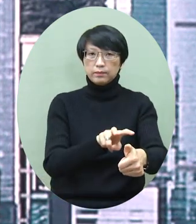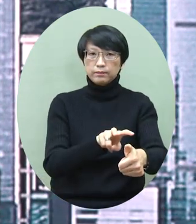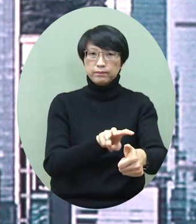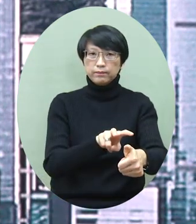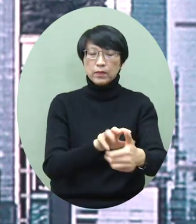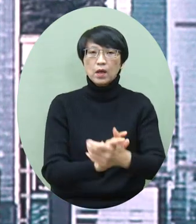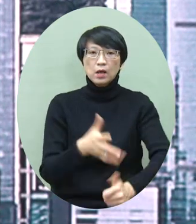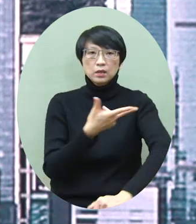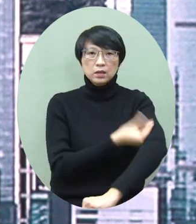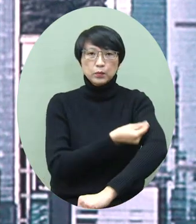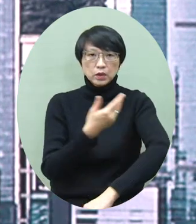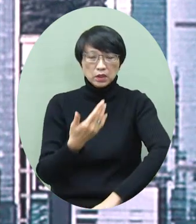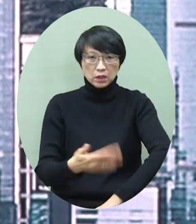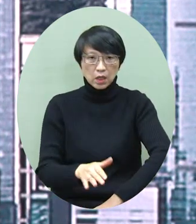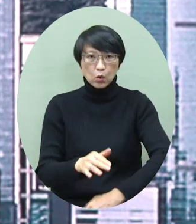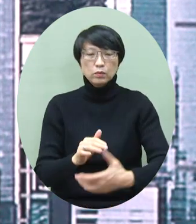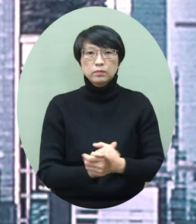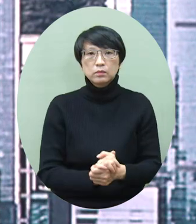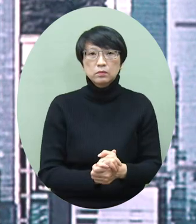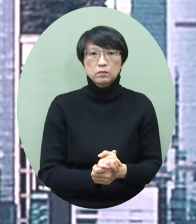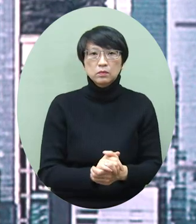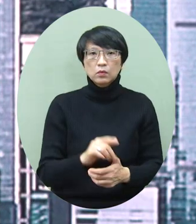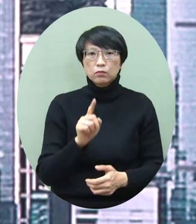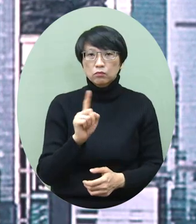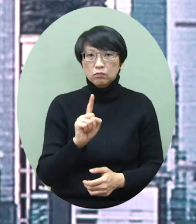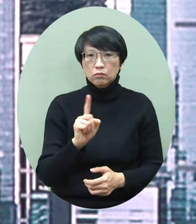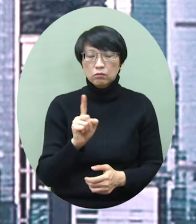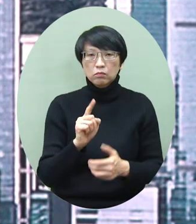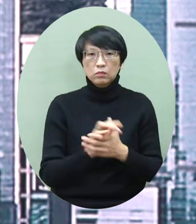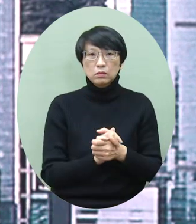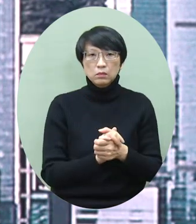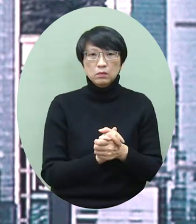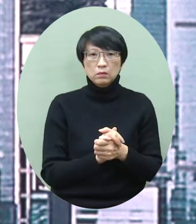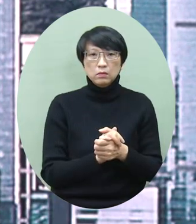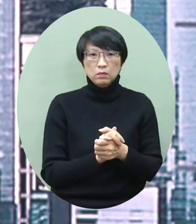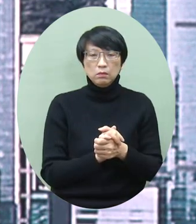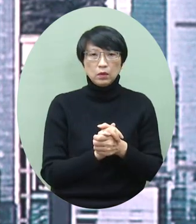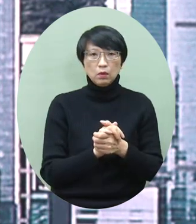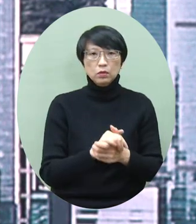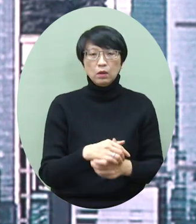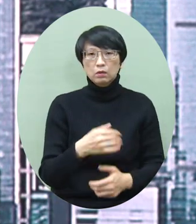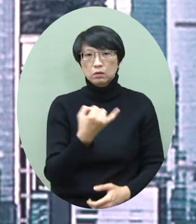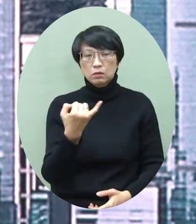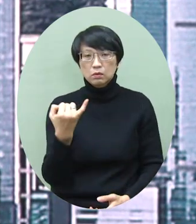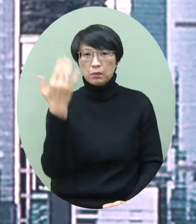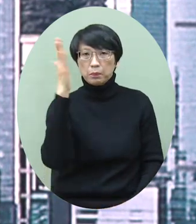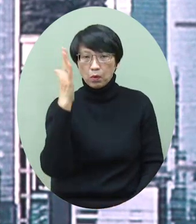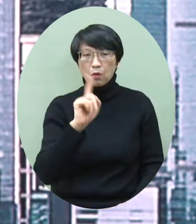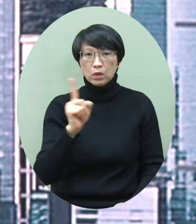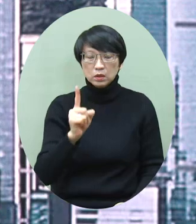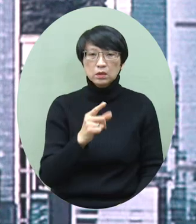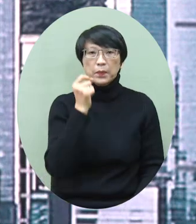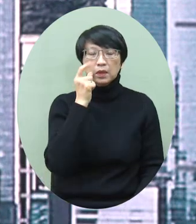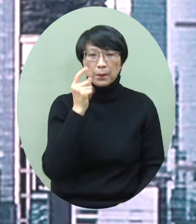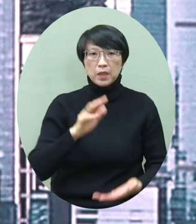看接種了疫苗之後會有什麼的不良的反應，或者一些什麼的特別的事